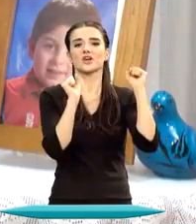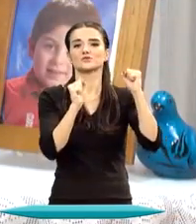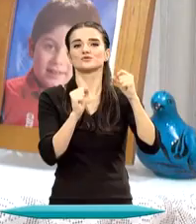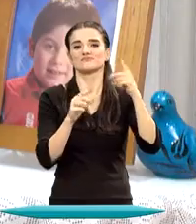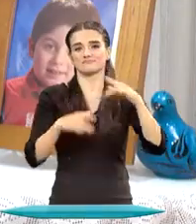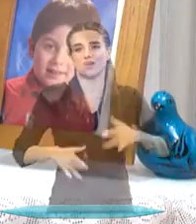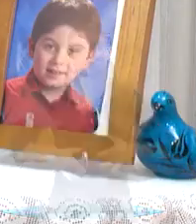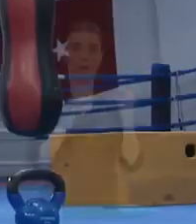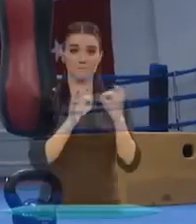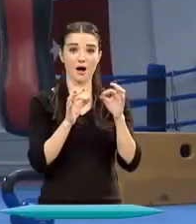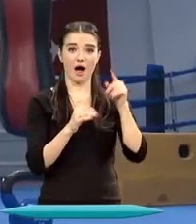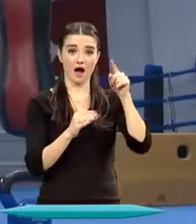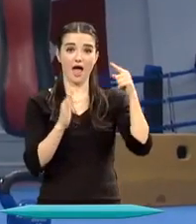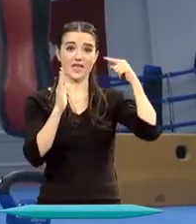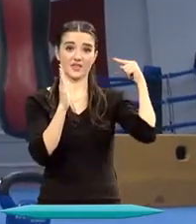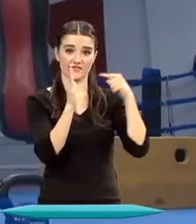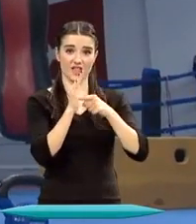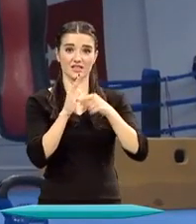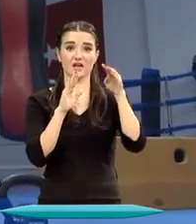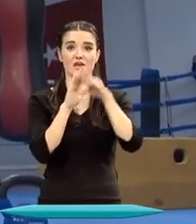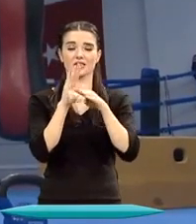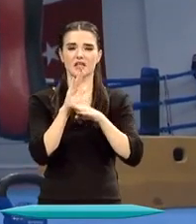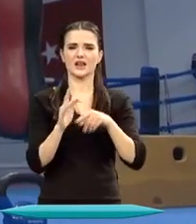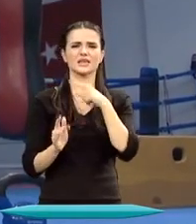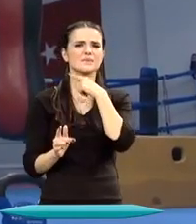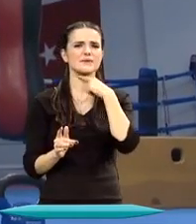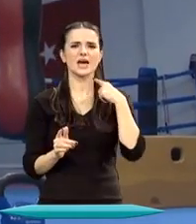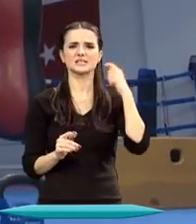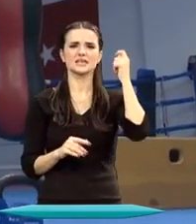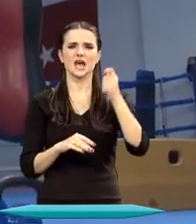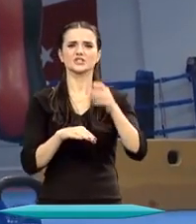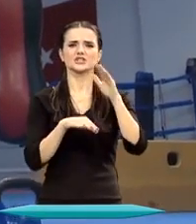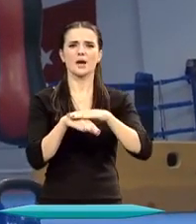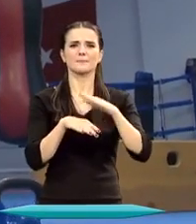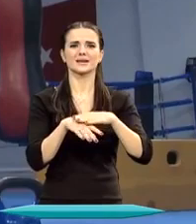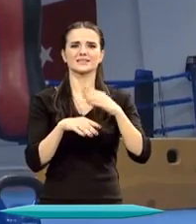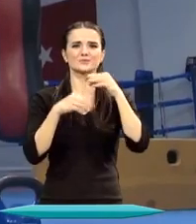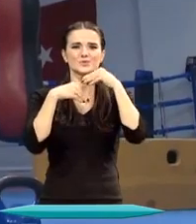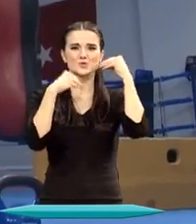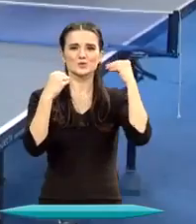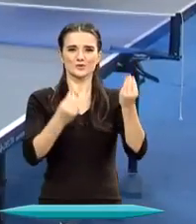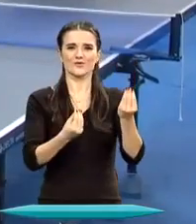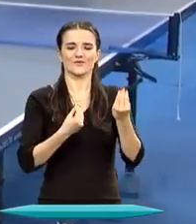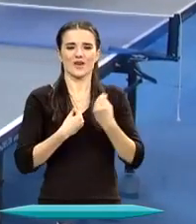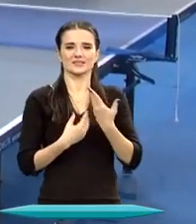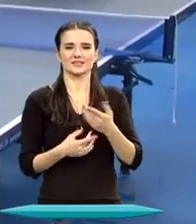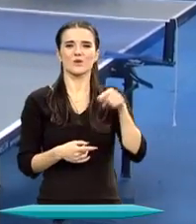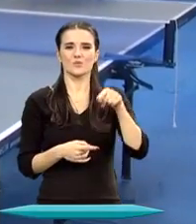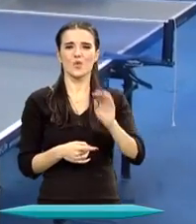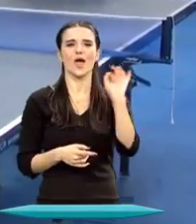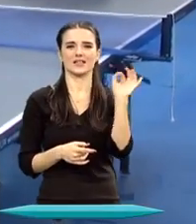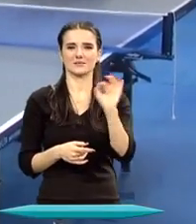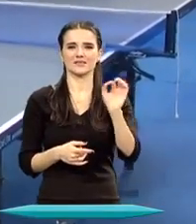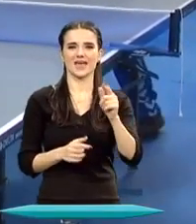Bu düzenden de memnunuz. Baha'ya adanan hayatlar, imkansızı gerçekleştirmenin mutluluğu içindedir.